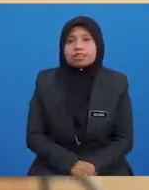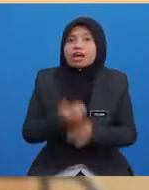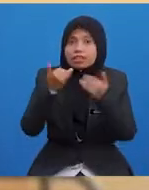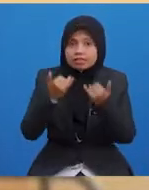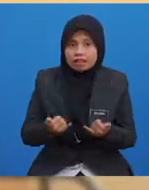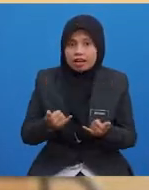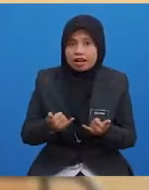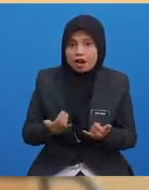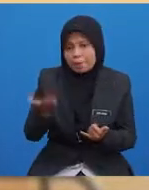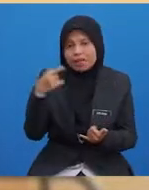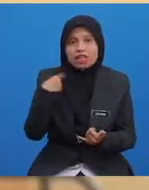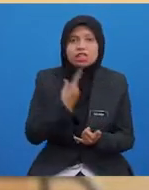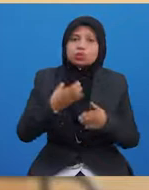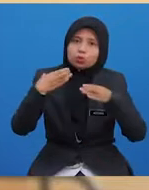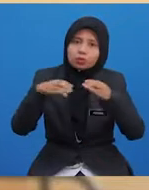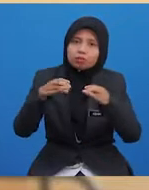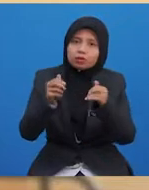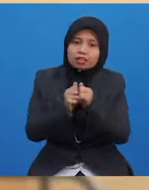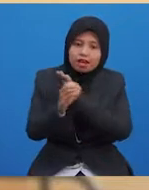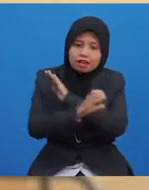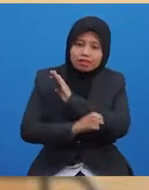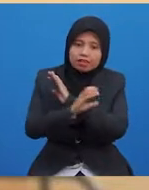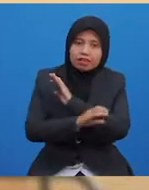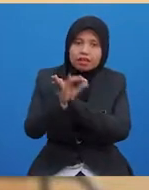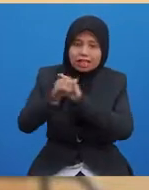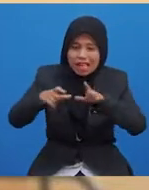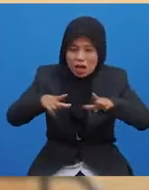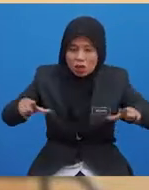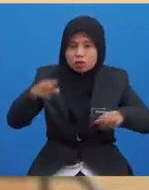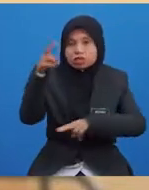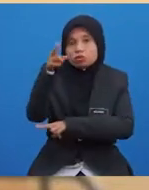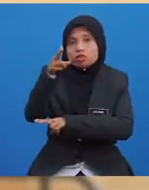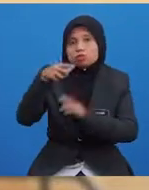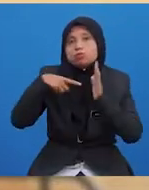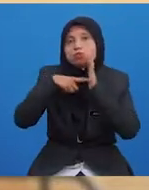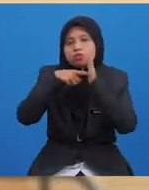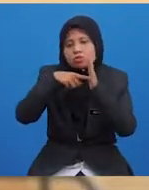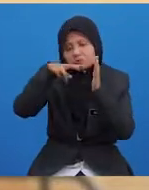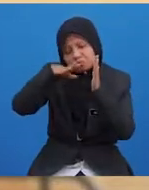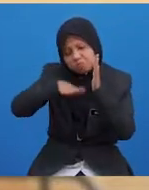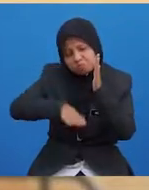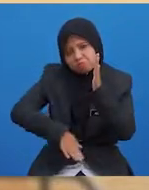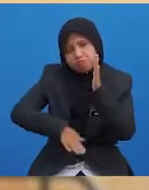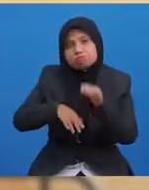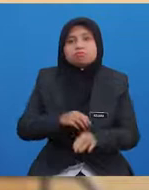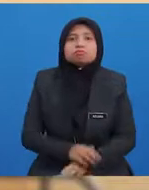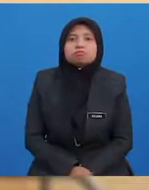Sekarang, mari kita cuba dengan negara yang keluasan hutannya menunjukkan penurunan.